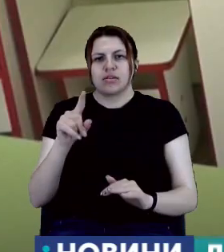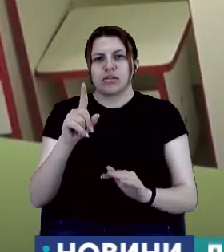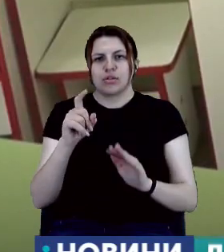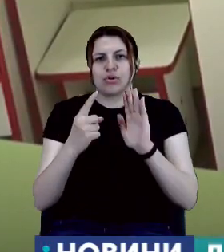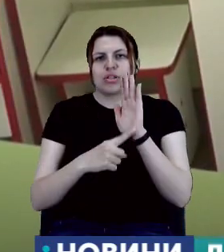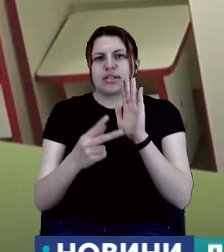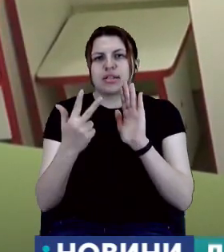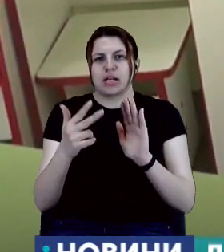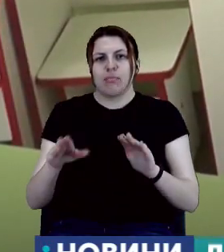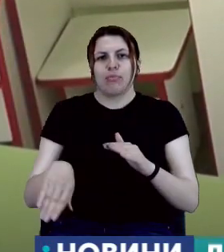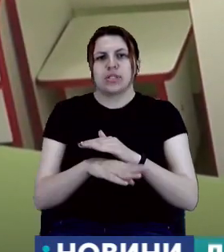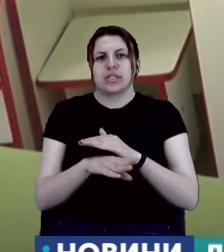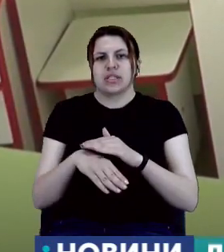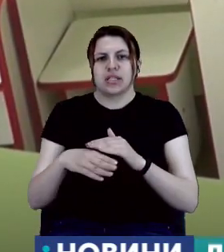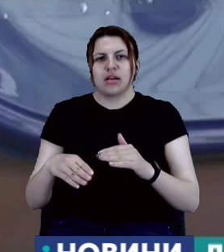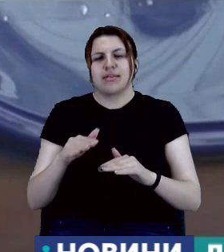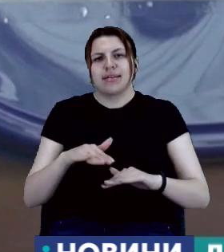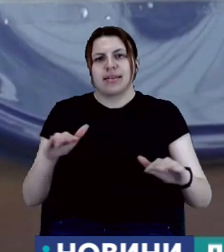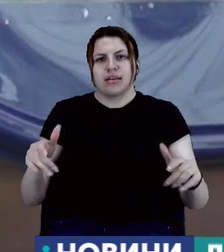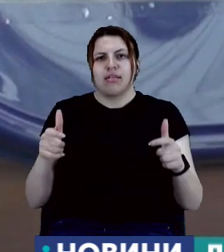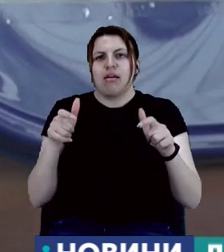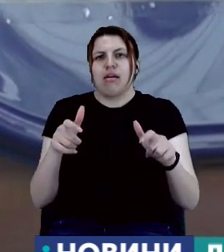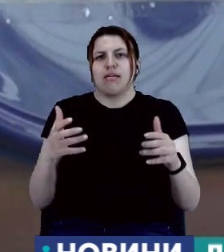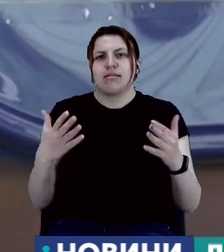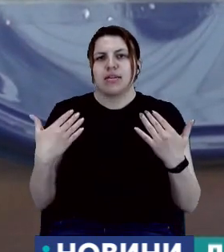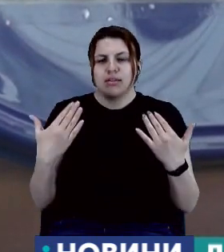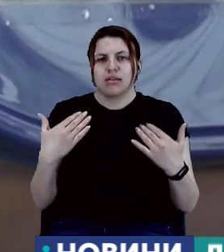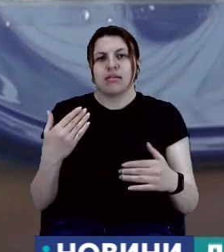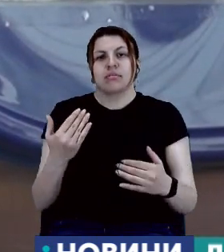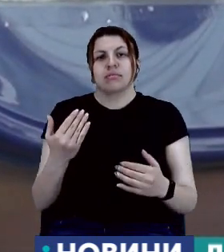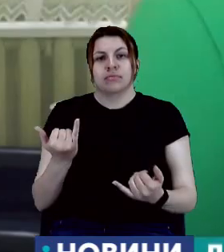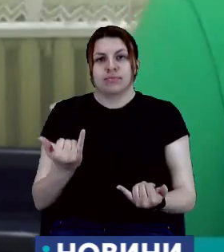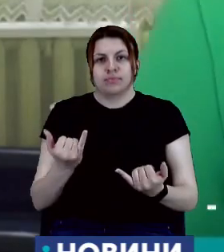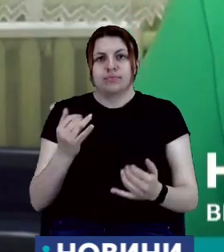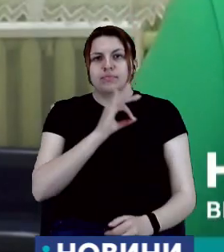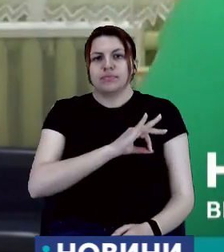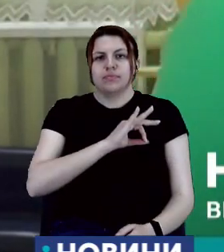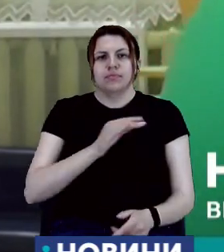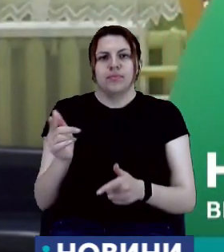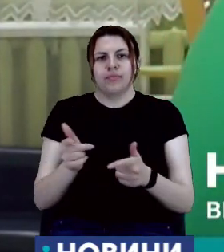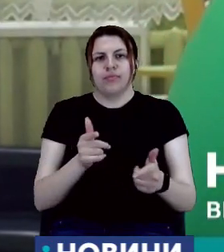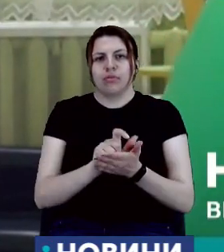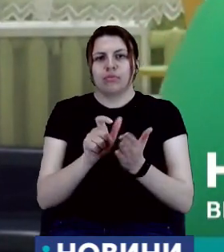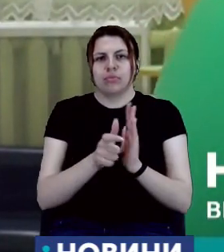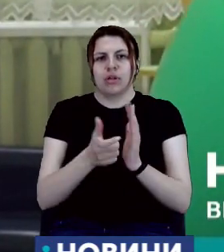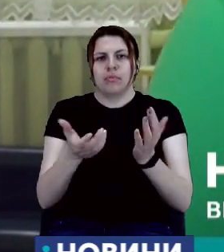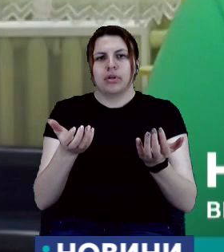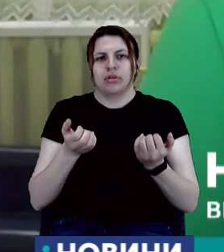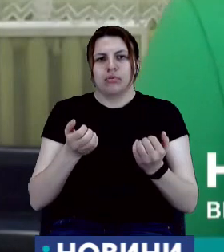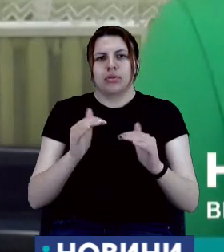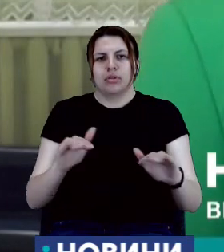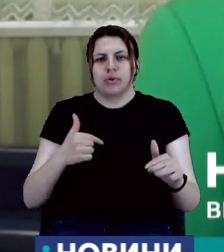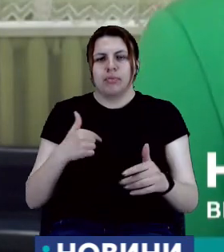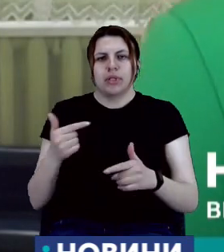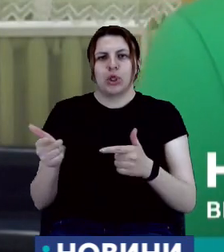пусті. Вихованці на карантині. Попри це, вихователі готують групи для прийому дітей. Ми підготовили групу к прийому дітей,